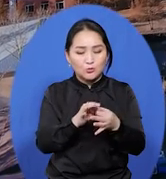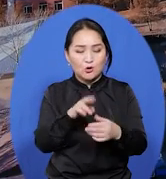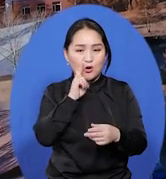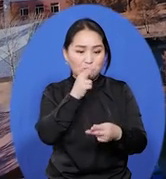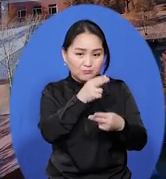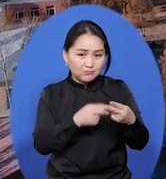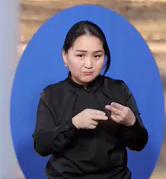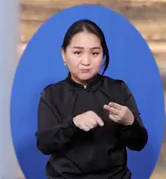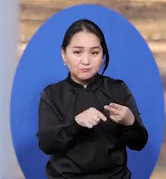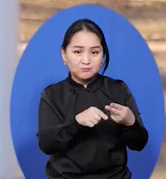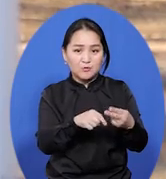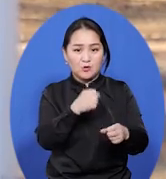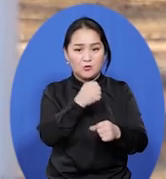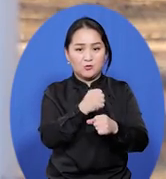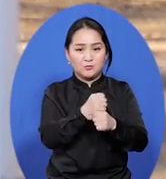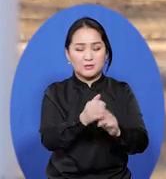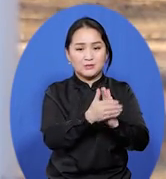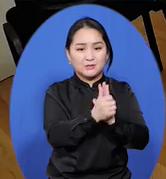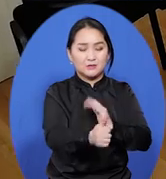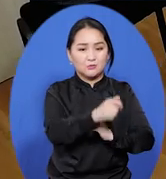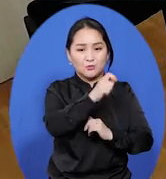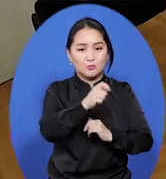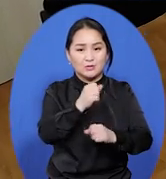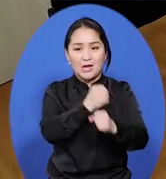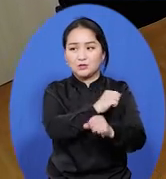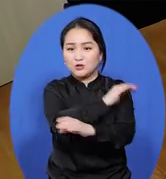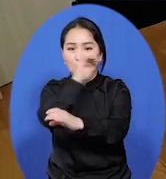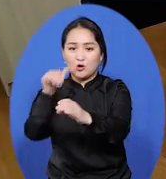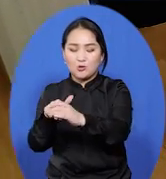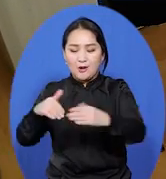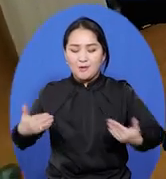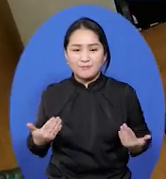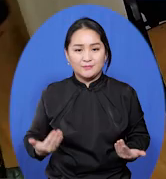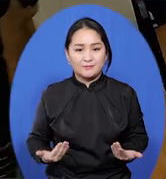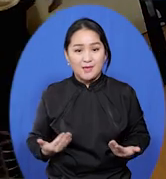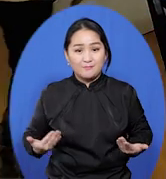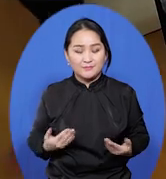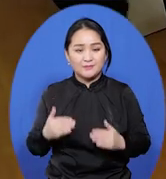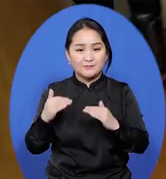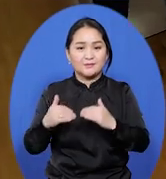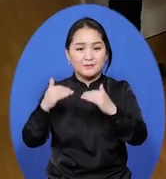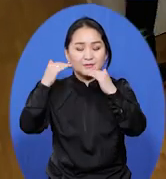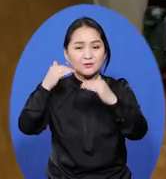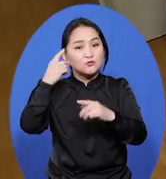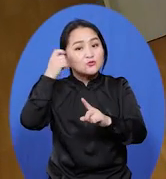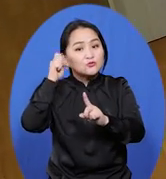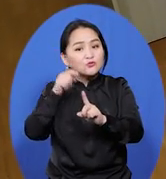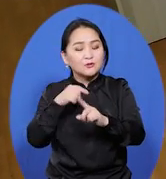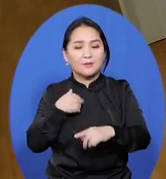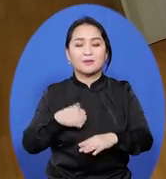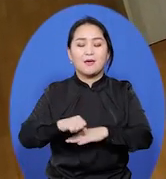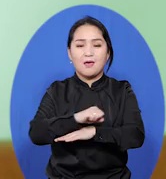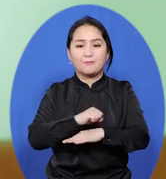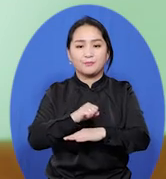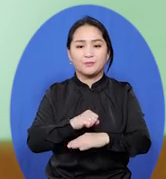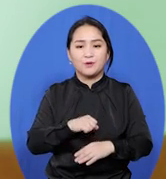иргэ хүнсний эрхийн бичгийн хөдөлмөрийн насны хөдөлмөрийн чадвартай иргэдийг л ажил зуушиж амжиргааг нь дэвшүүлэх дээр бидний гол зорилго энэ дээр явж байгаа. Манай